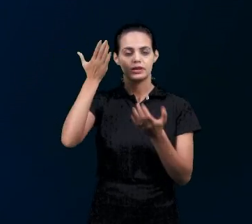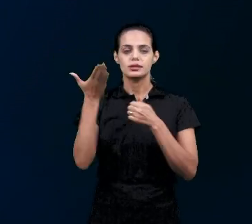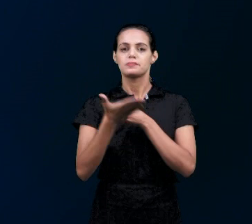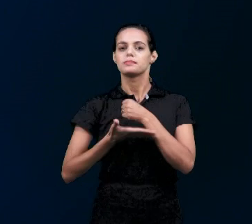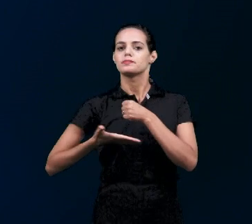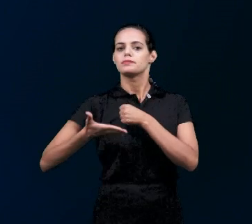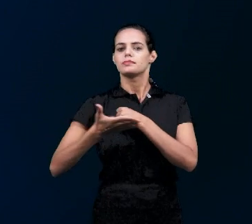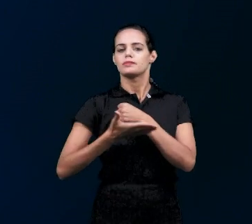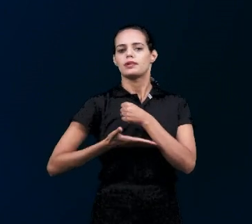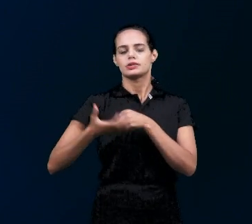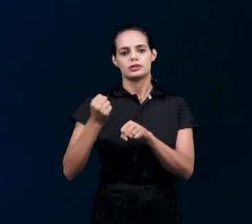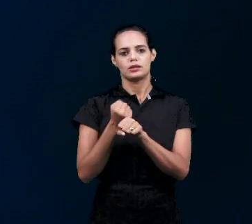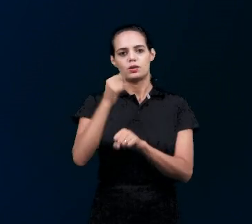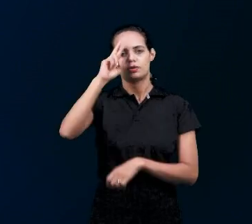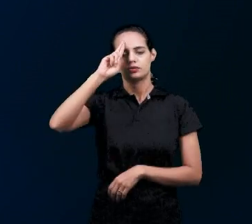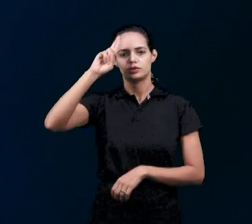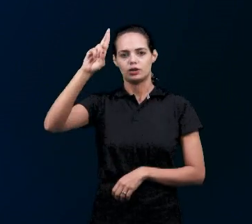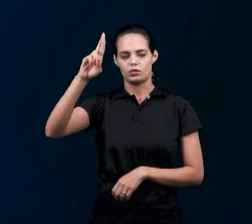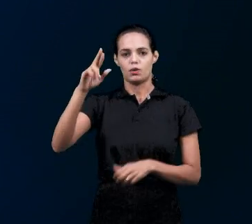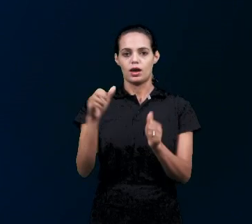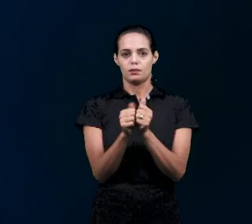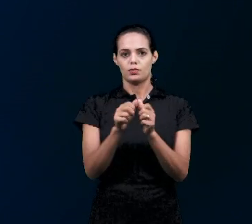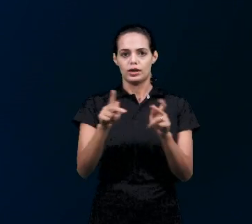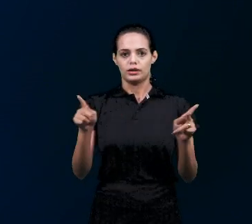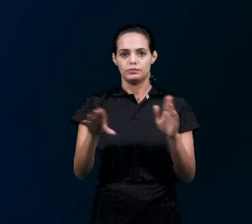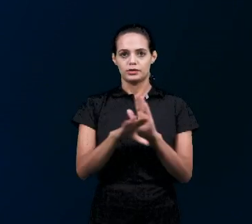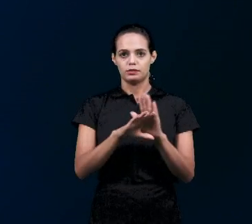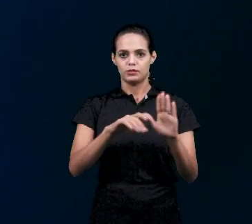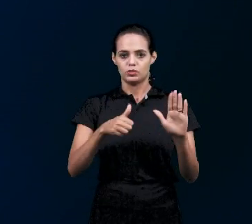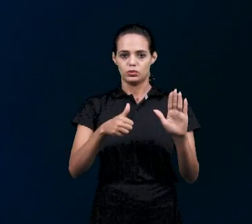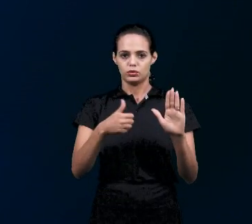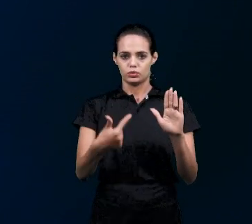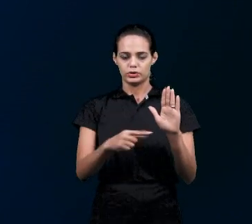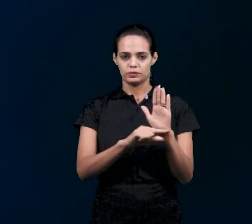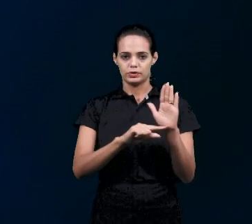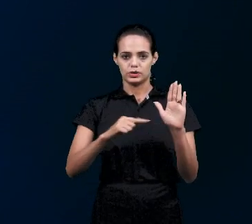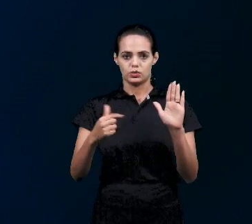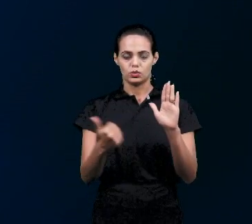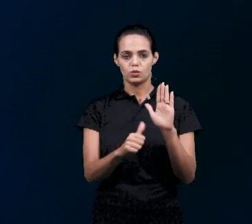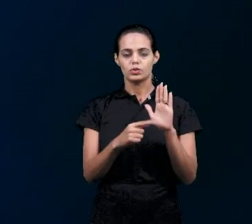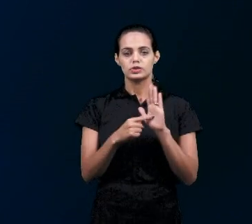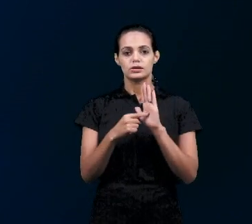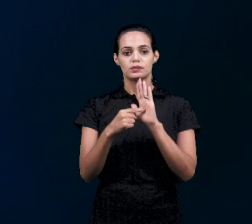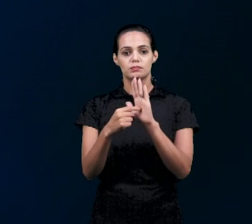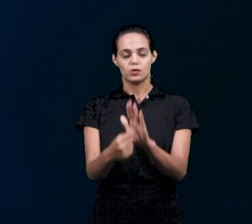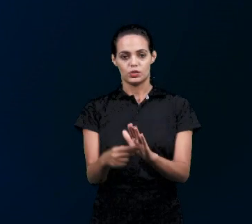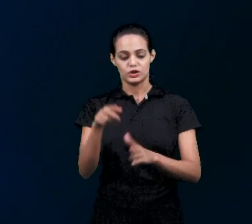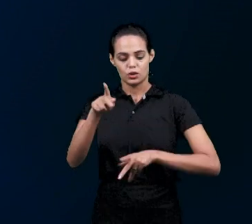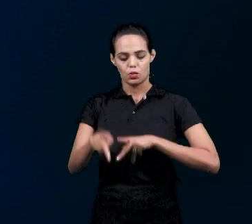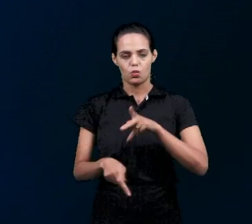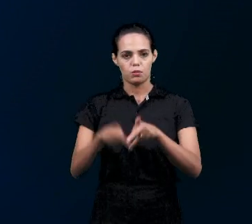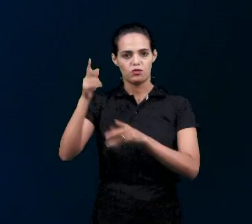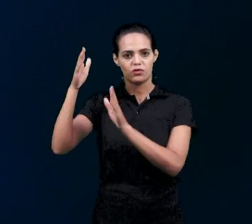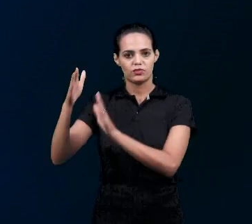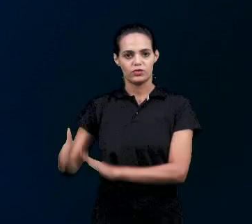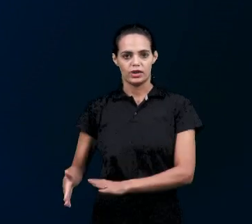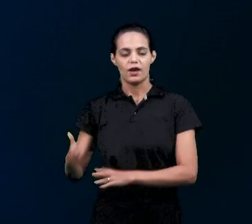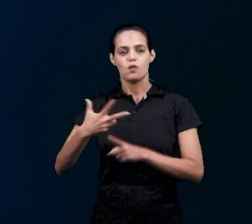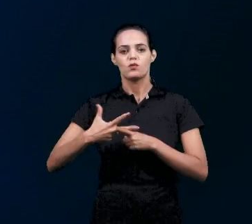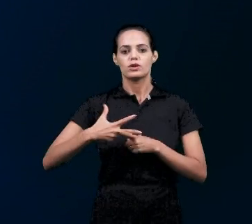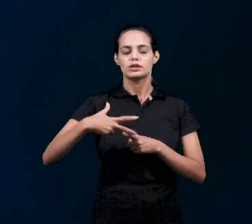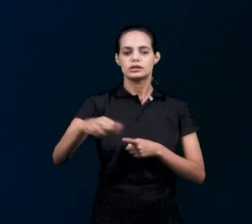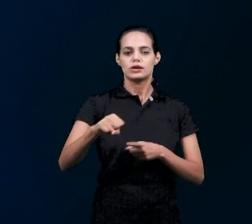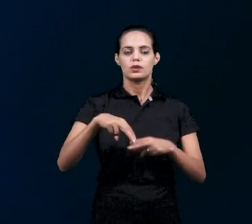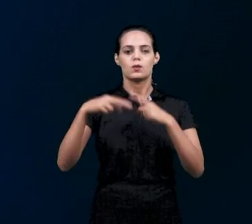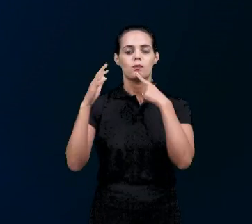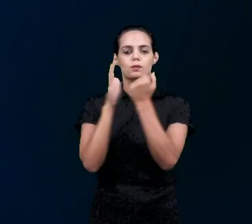Apocalypse, chapitre 12, verset 11, ils l'ont vaincu par le sang de l'agneau et par la parole de leur témoignage. Ils n'ont pas aimé